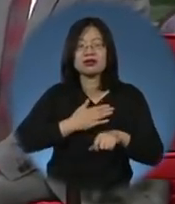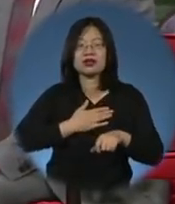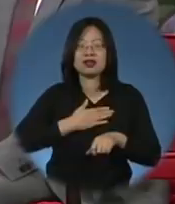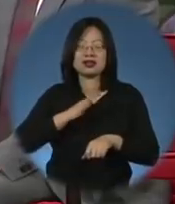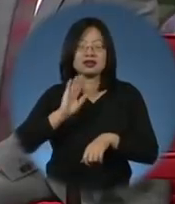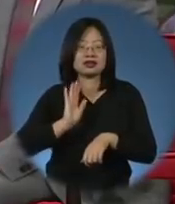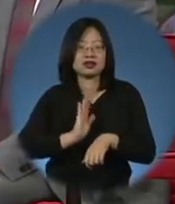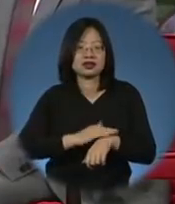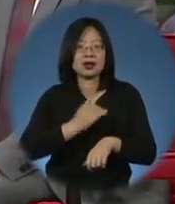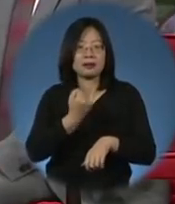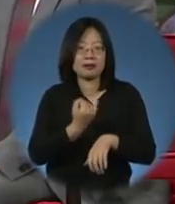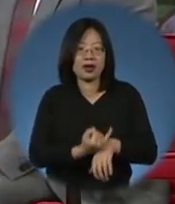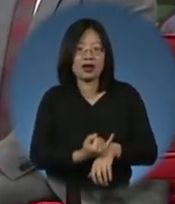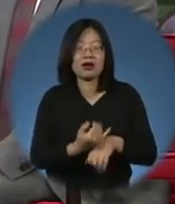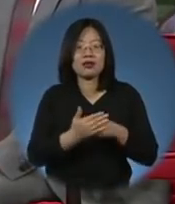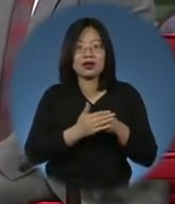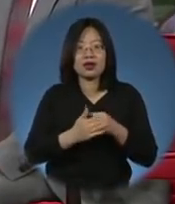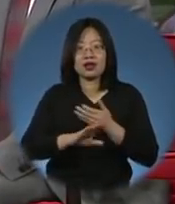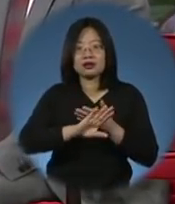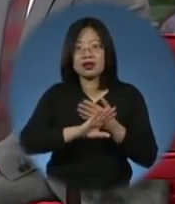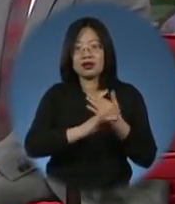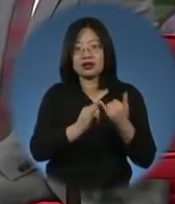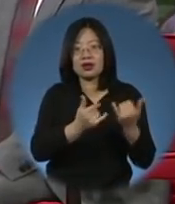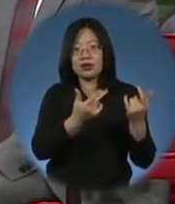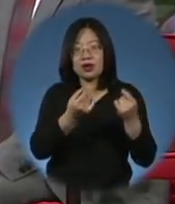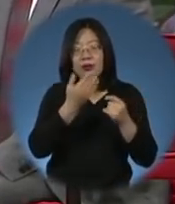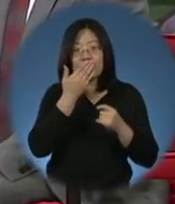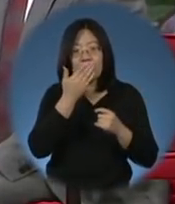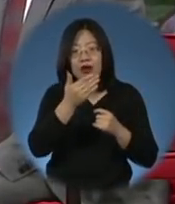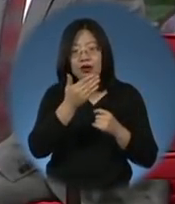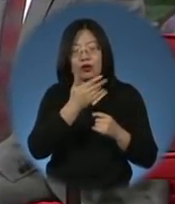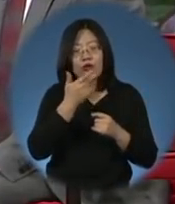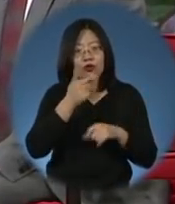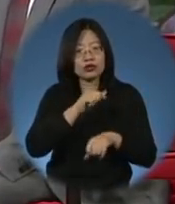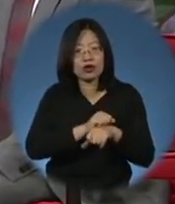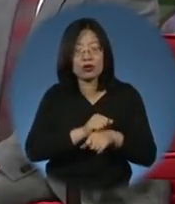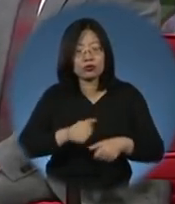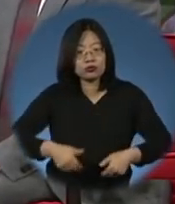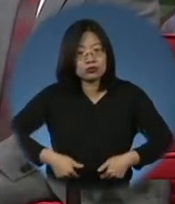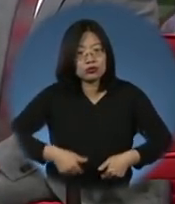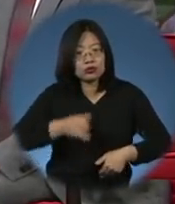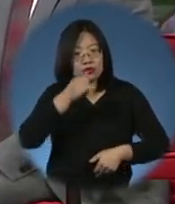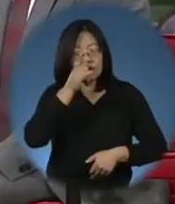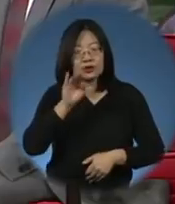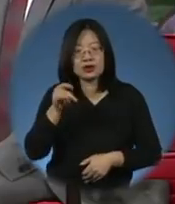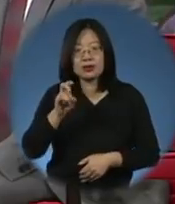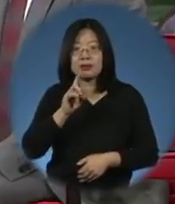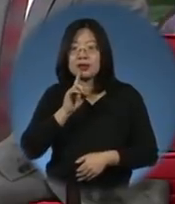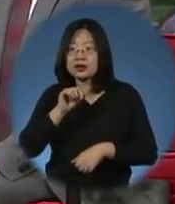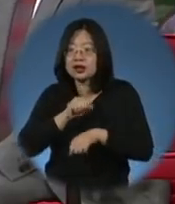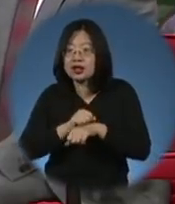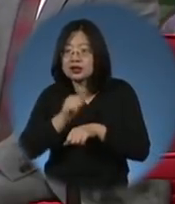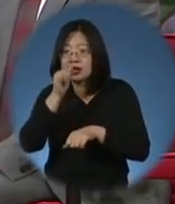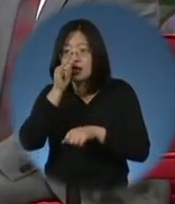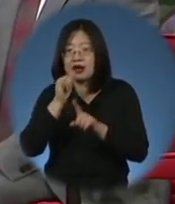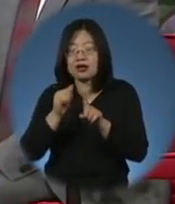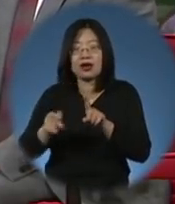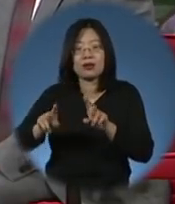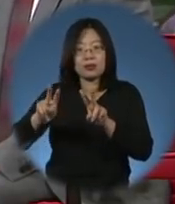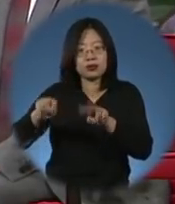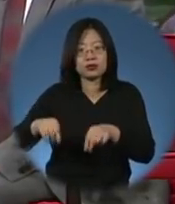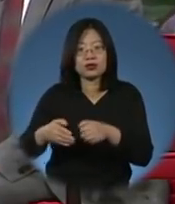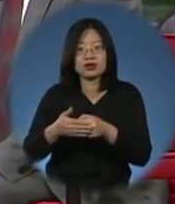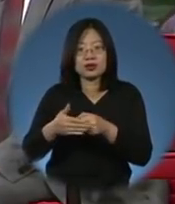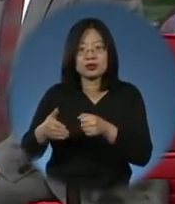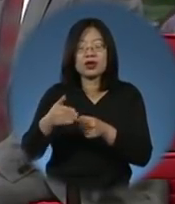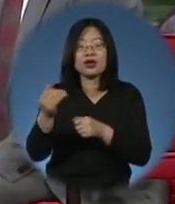못한대요. 예. 그래서 제가 그러면 남들 다 하는데 왜 너까지 영어를 잘해야 되냐? 베트남어 잘하는 애는 있니? 그랬더니 한 명도 없대요. 그러니